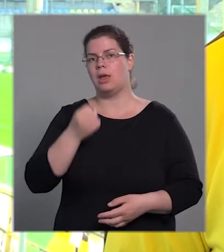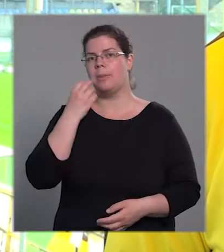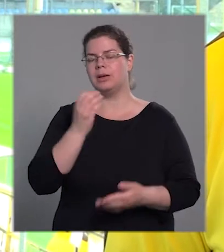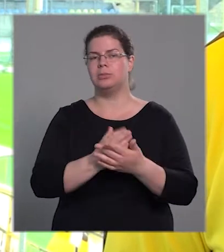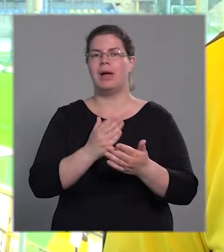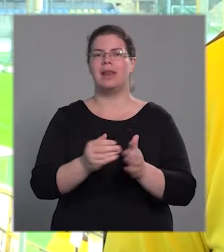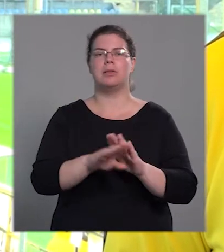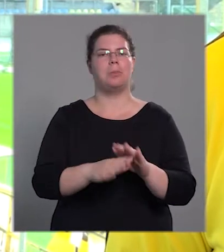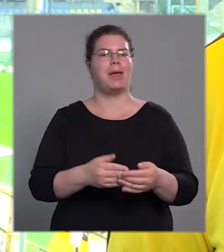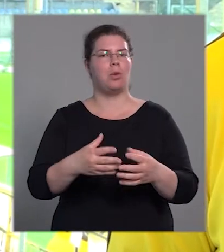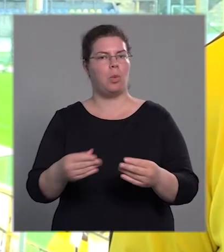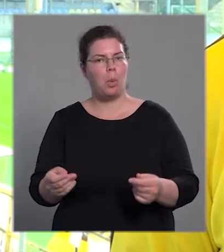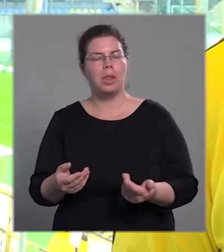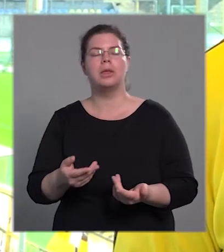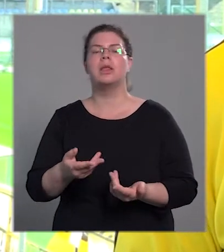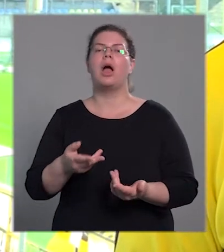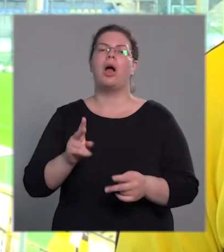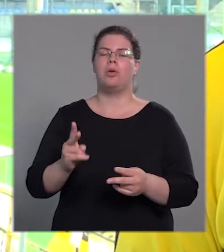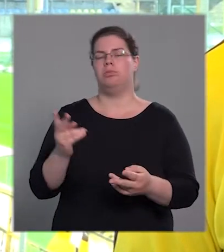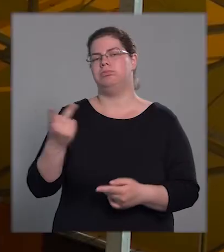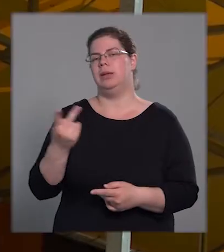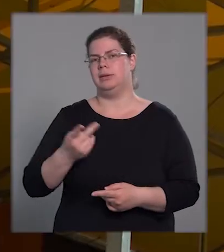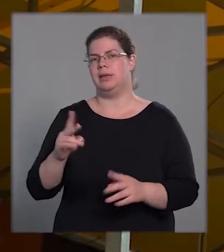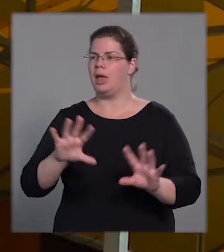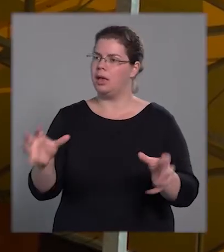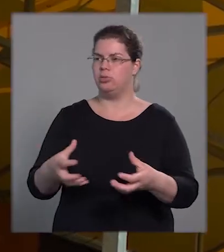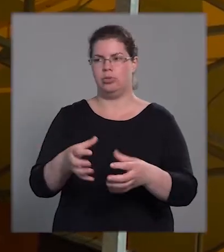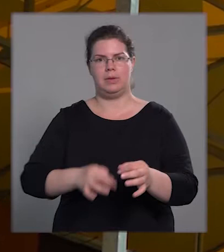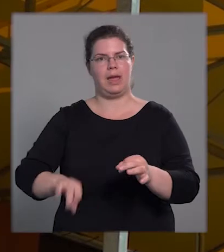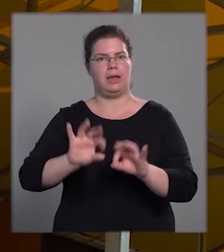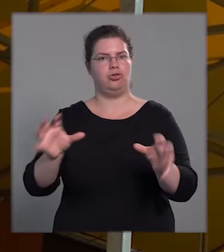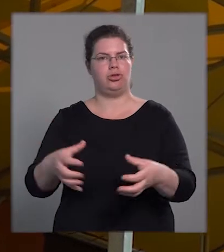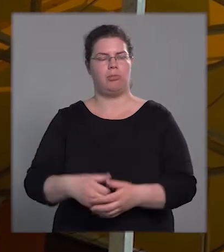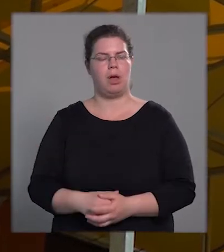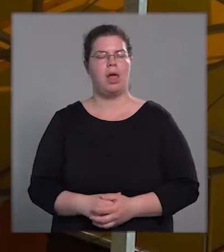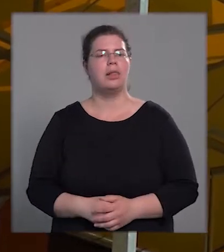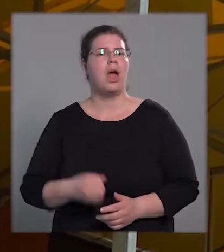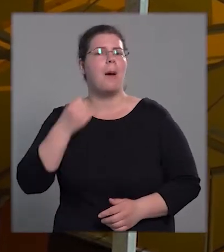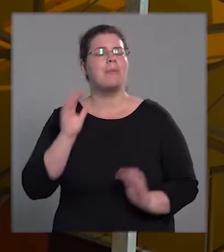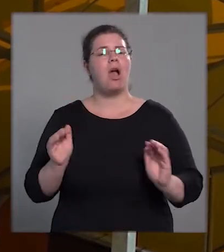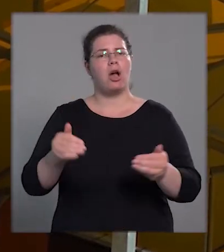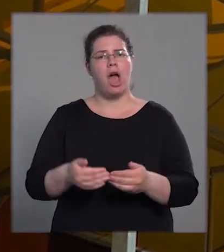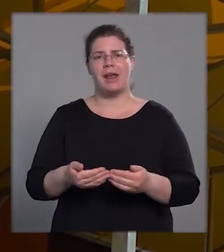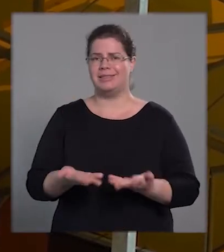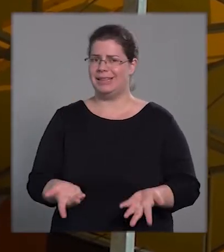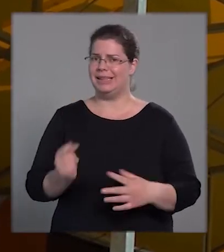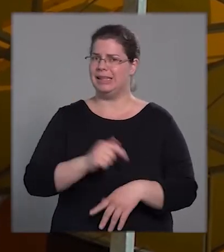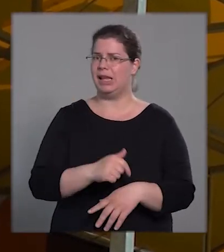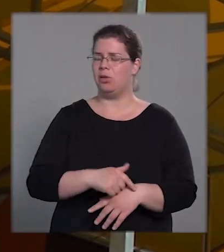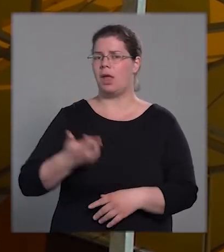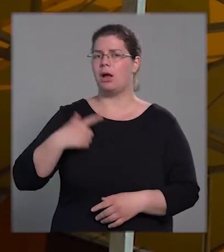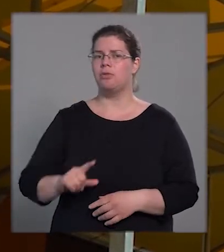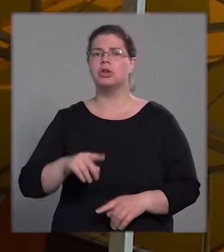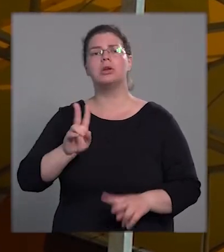oldódtak a szabályok, akkor pedig természetesen együtt az egész csapat. Amikor a karantén időszaka volt, akkor